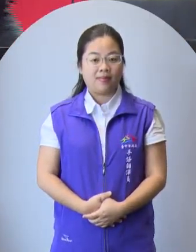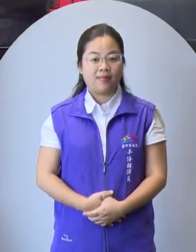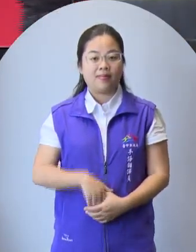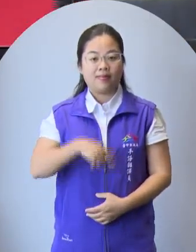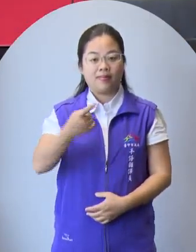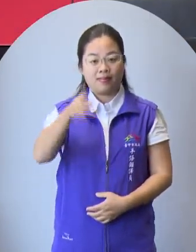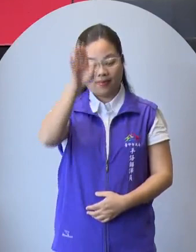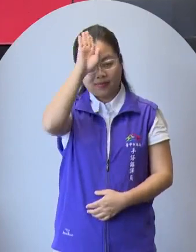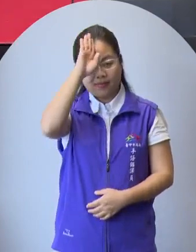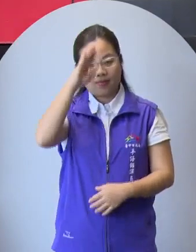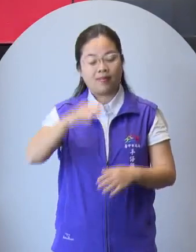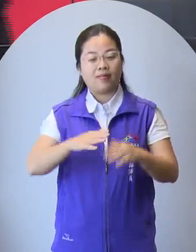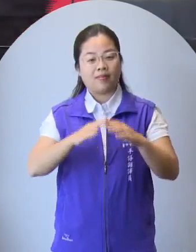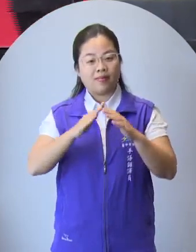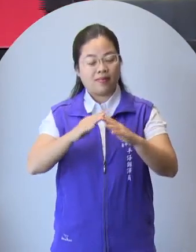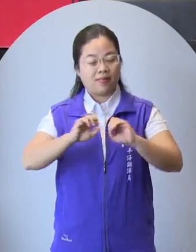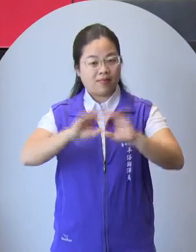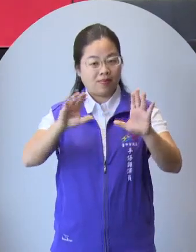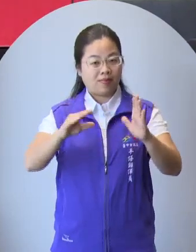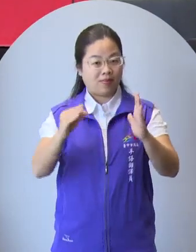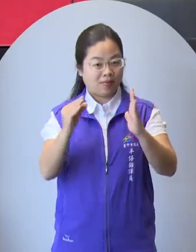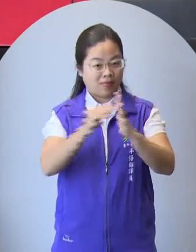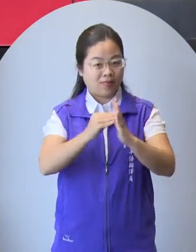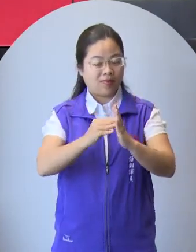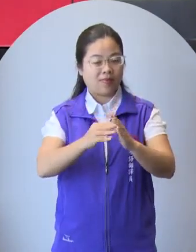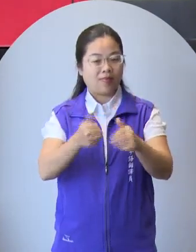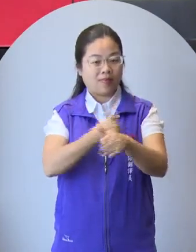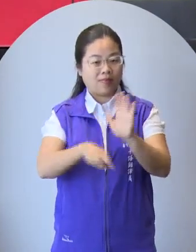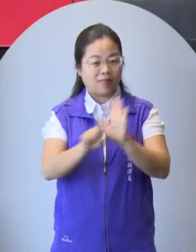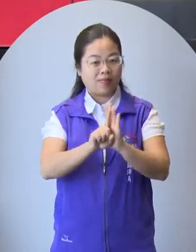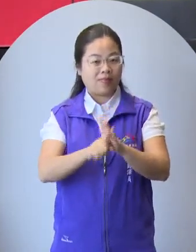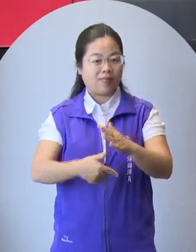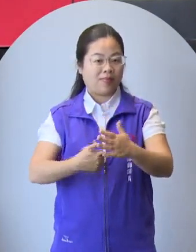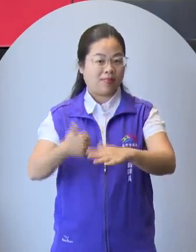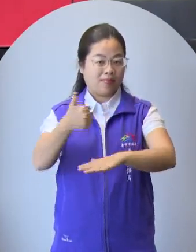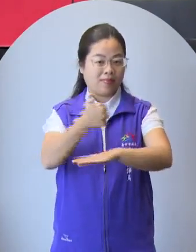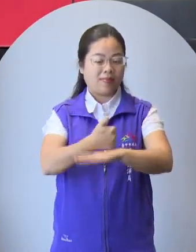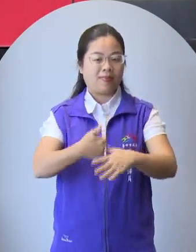接着，请都发局李局长率同仁上台献奖。